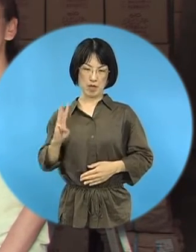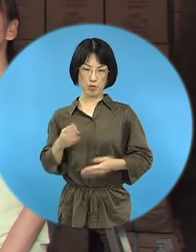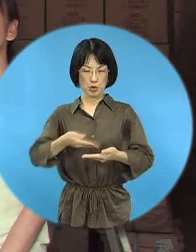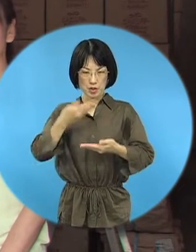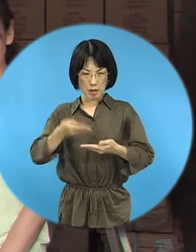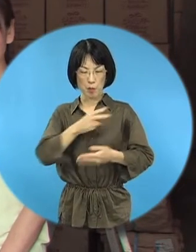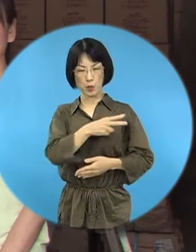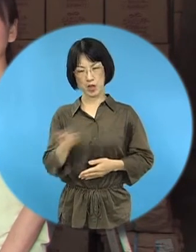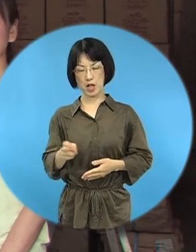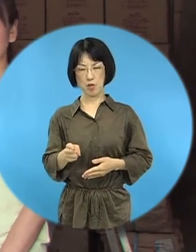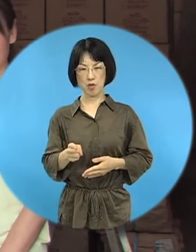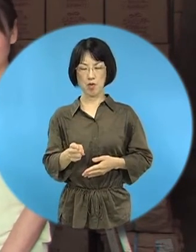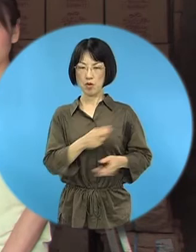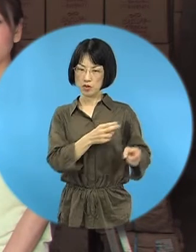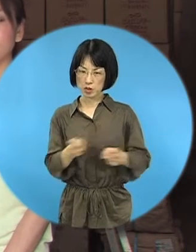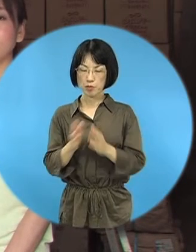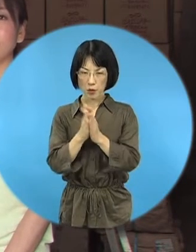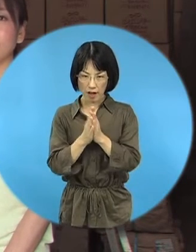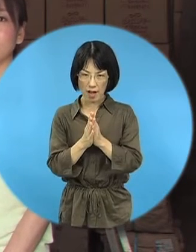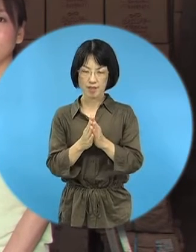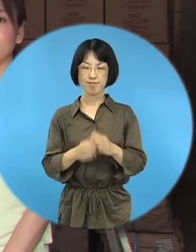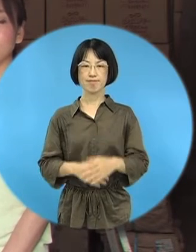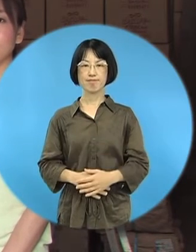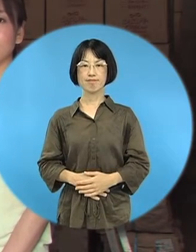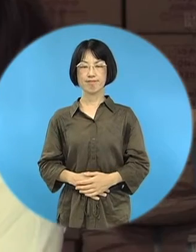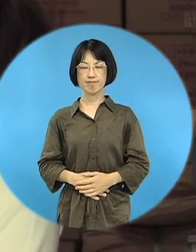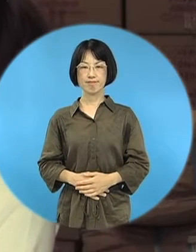3日分の備蓄をお願いしたいですね。